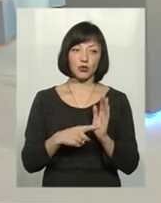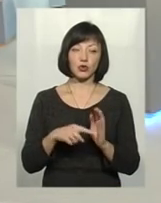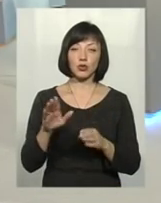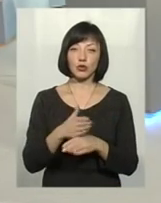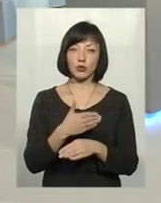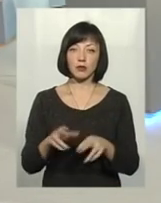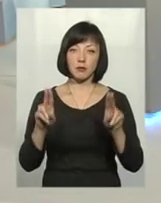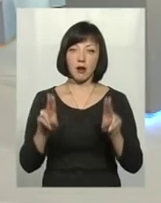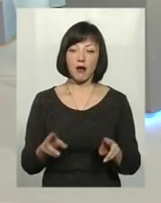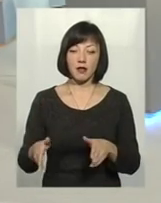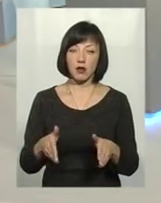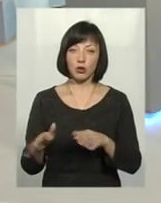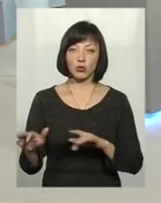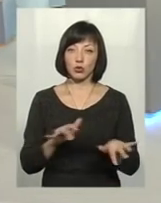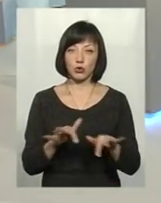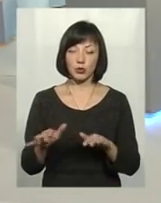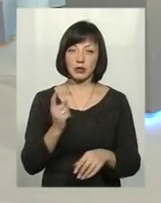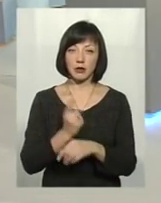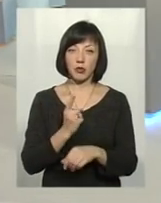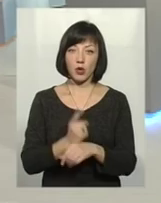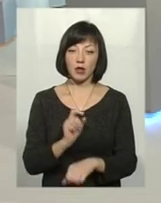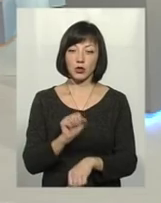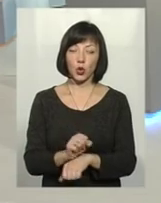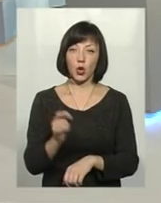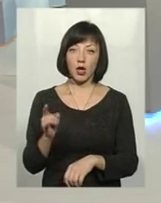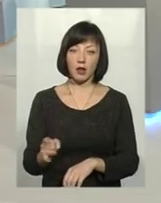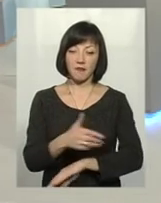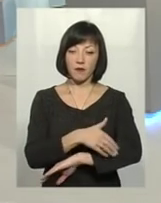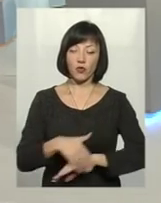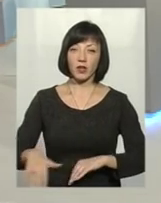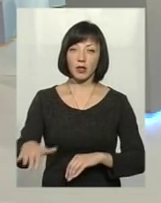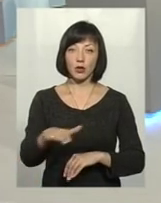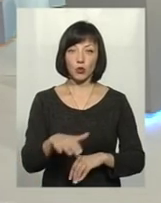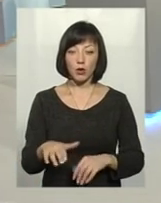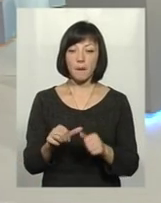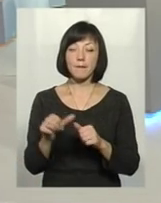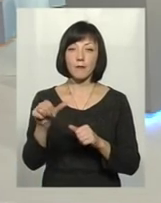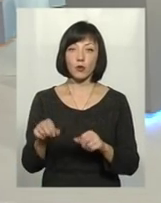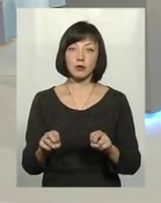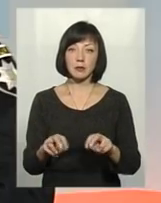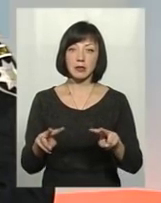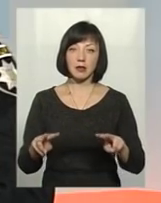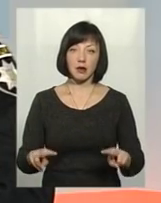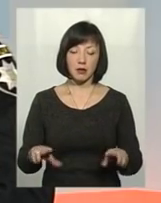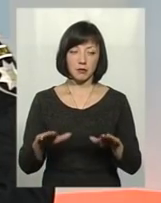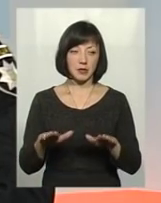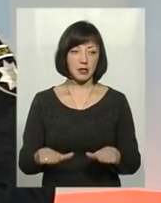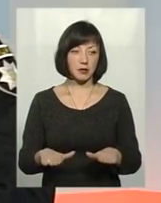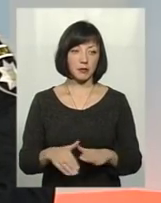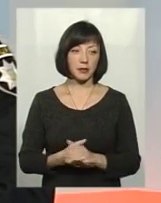правил дорожнього руху. Забороняється стоянка в дворовій території поза спеціально відведеними